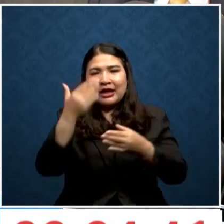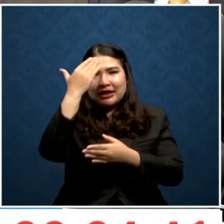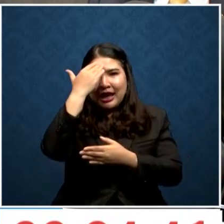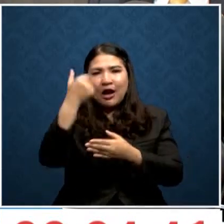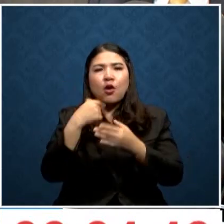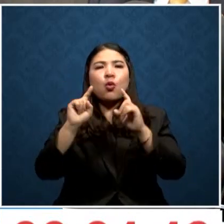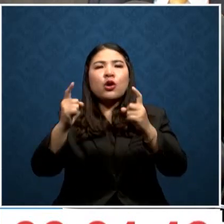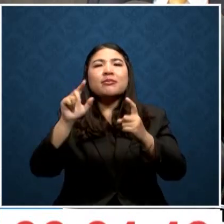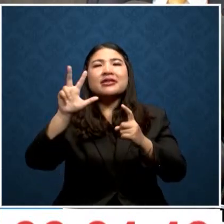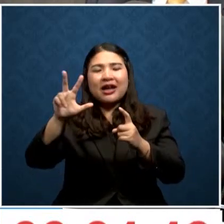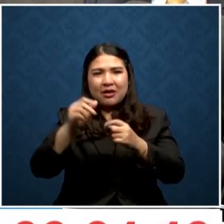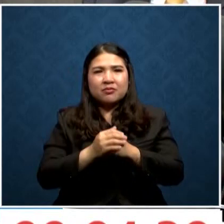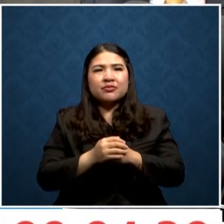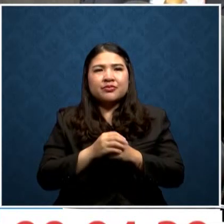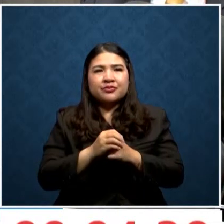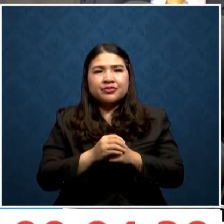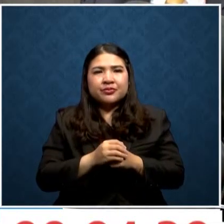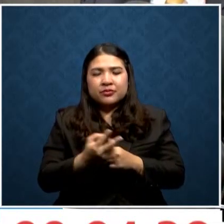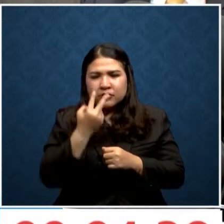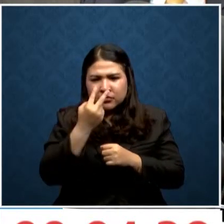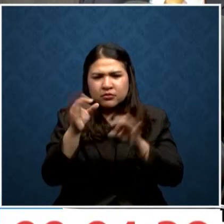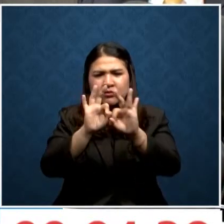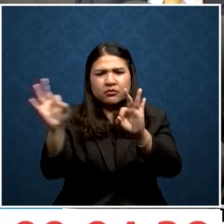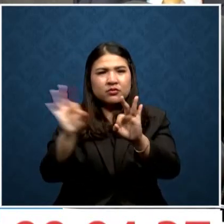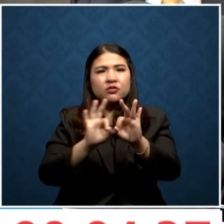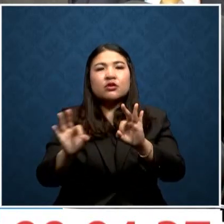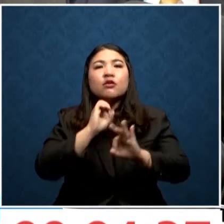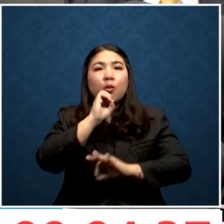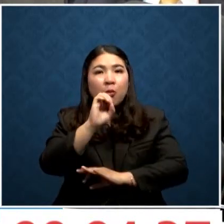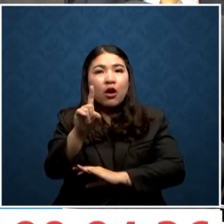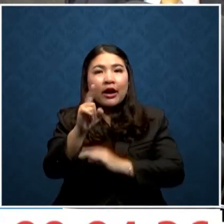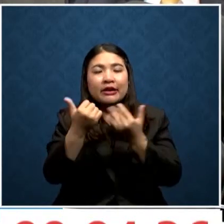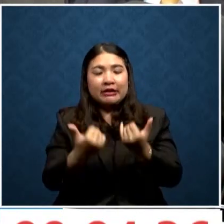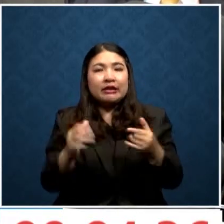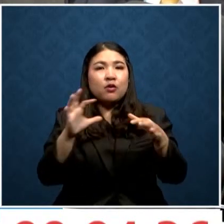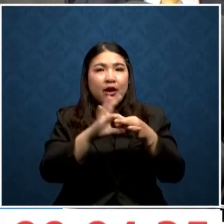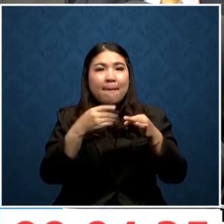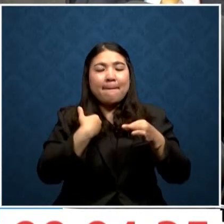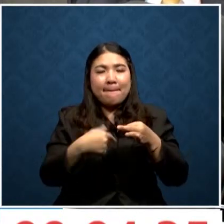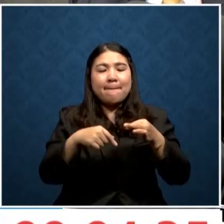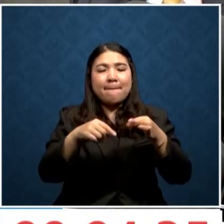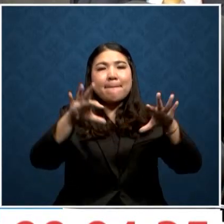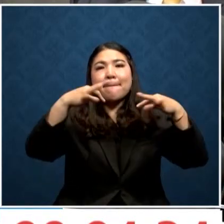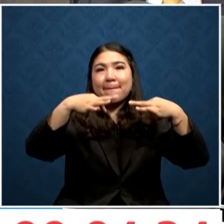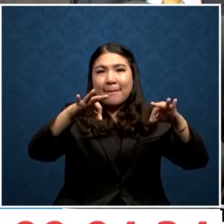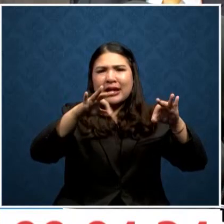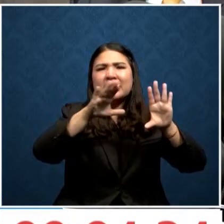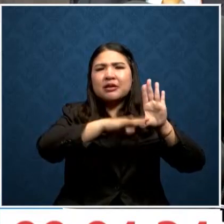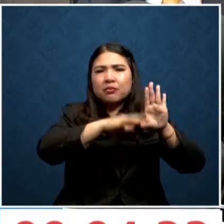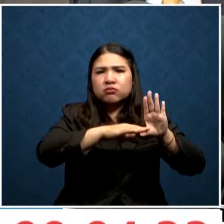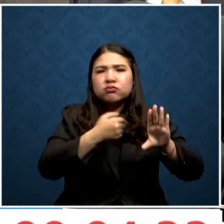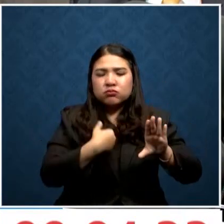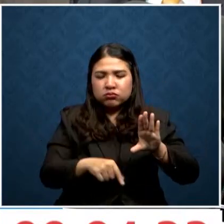งท่านประธานนะครับด้วยนะครับก็คือที่มีการระบุไว้ถึงเรื่องของการส่งใบสมัครครับท่านประธานครับมีจุด